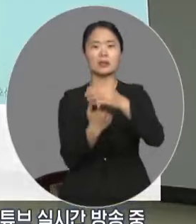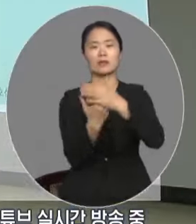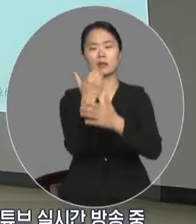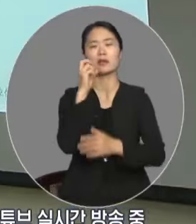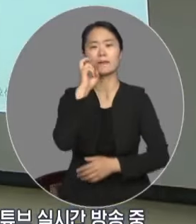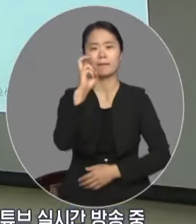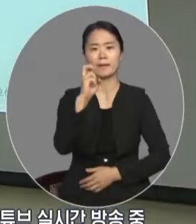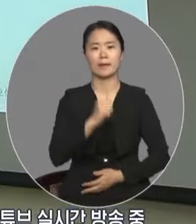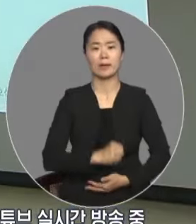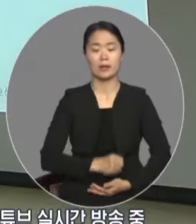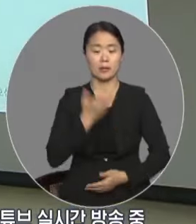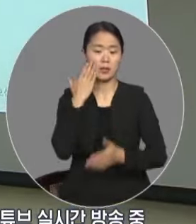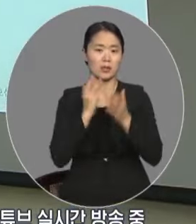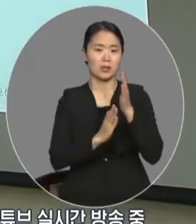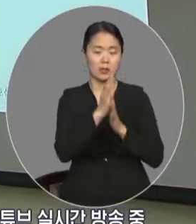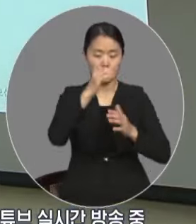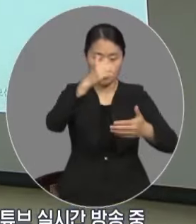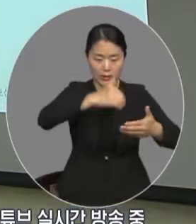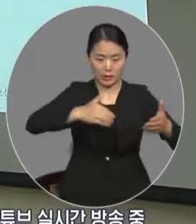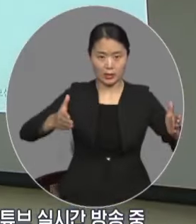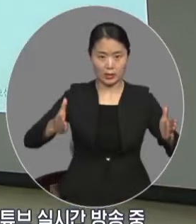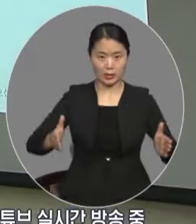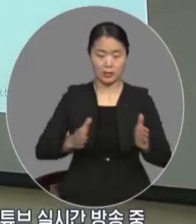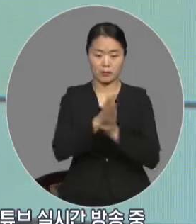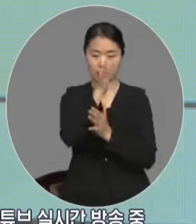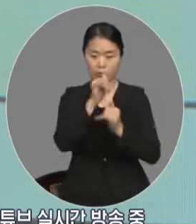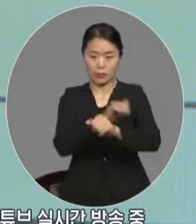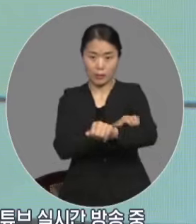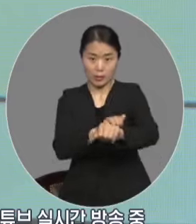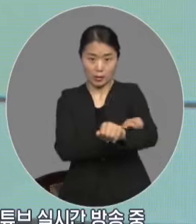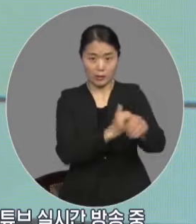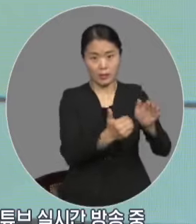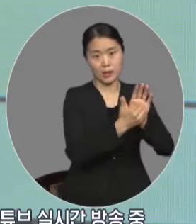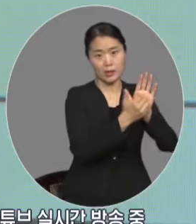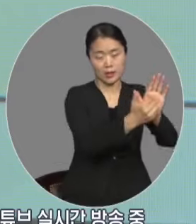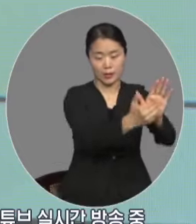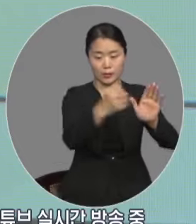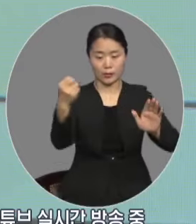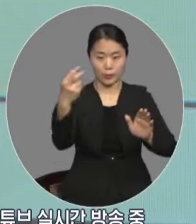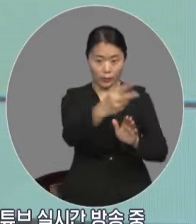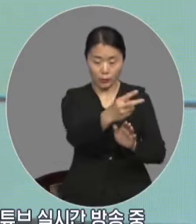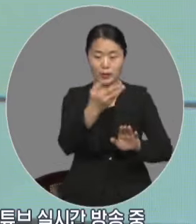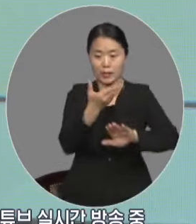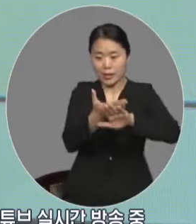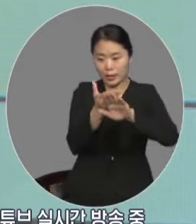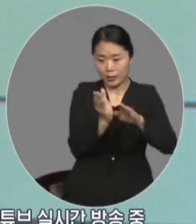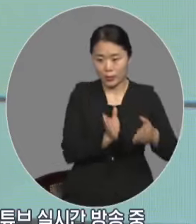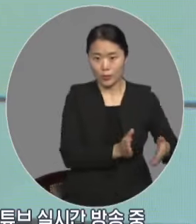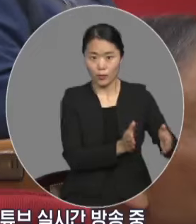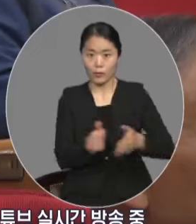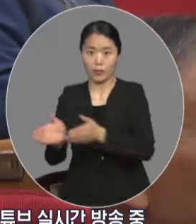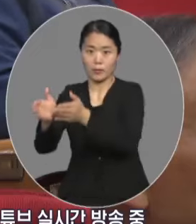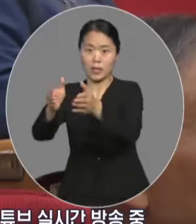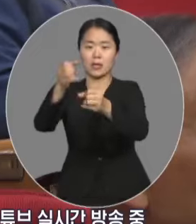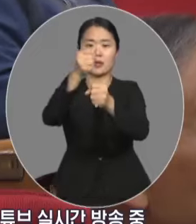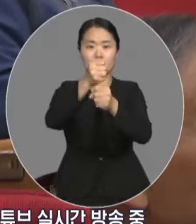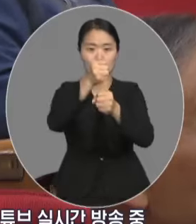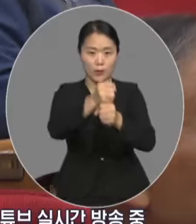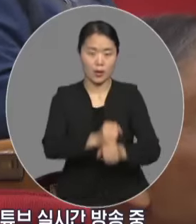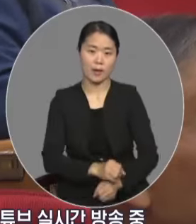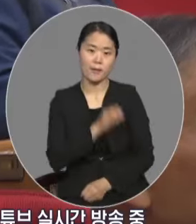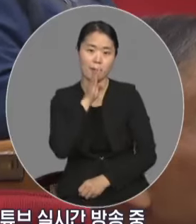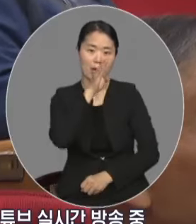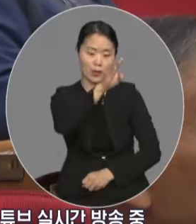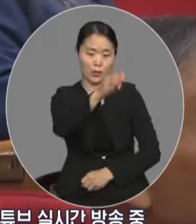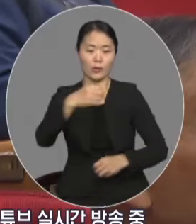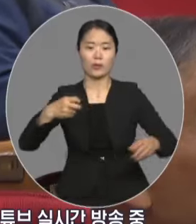겁니다. 울산시는 공사기간 시민 불편에 대비해 우회도로 설정과 이면도로 정비, 실시간 교통정보 제공 등